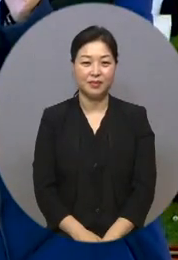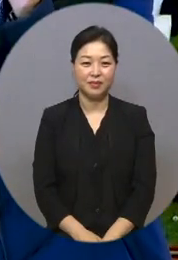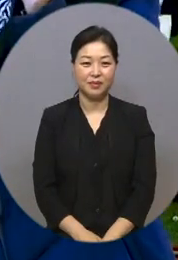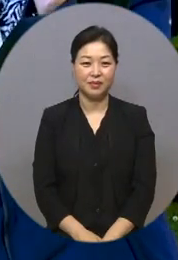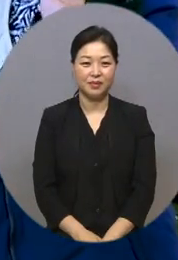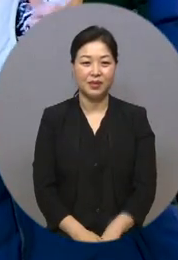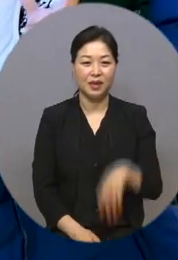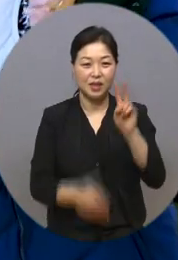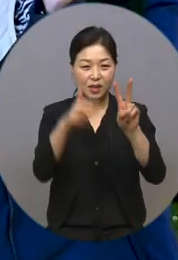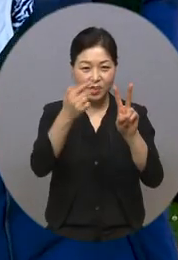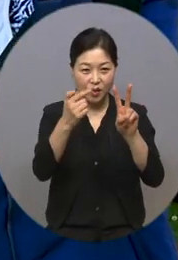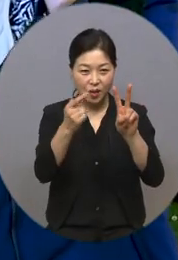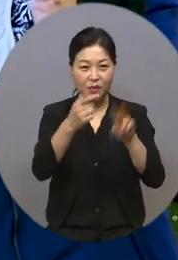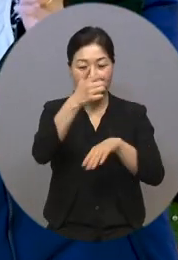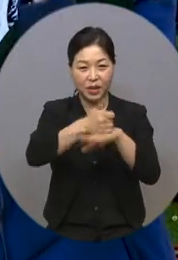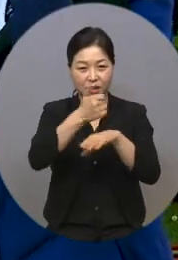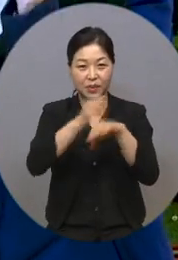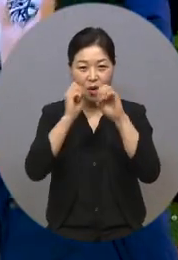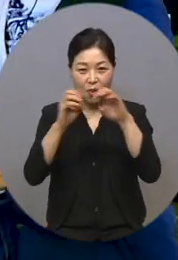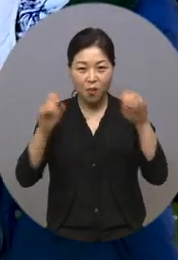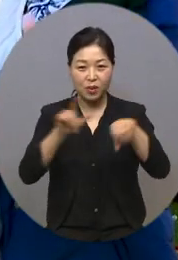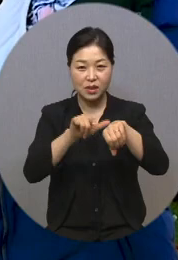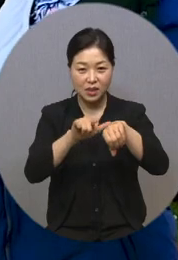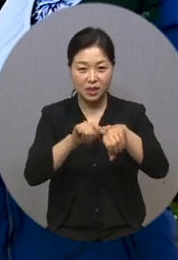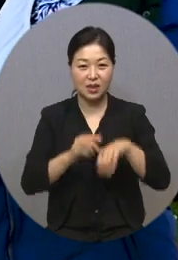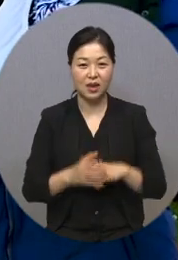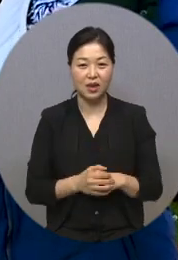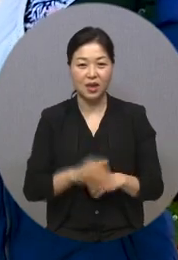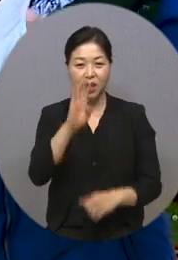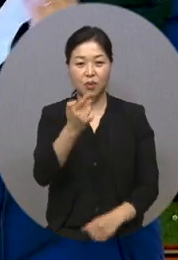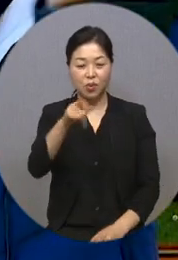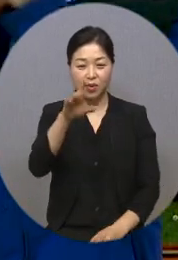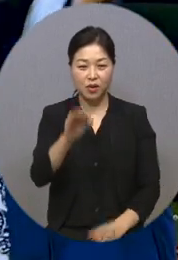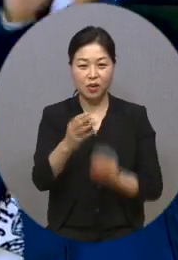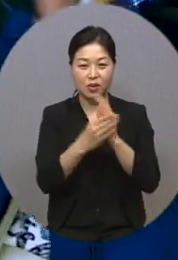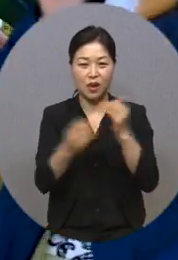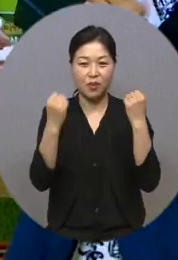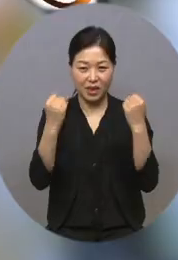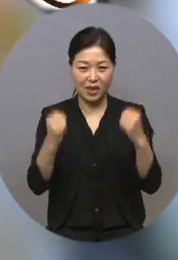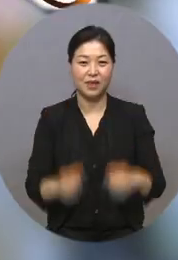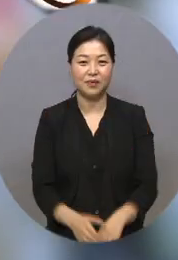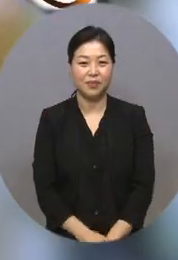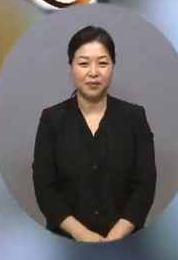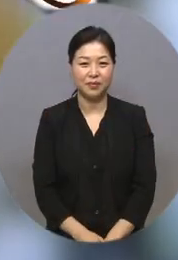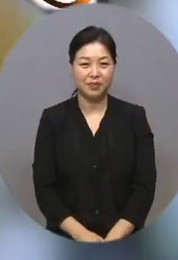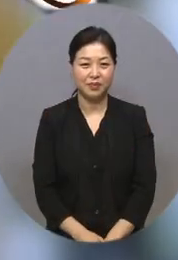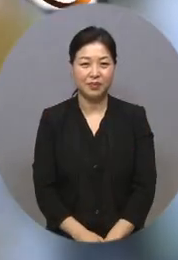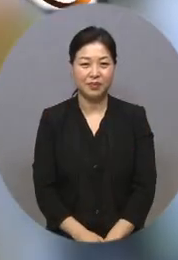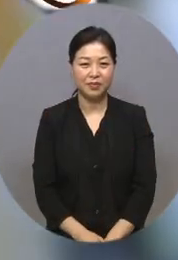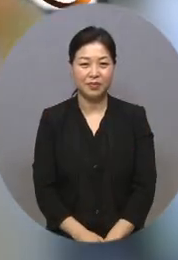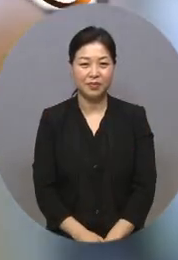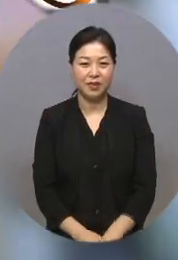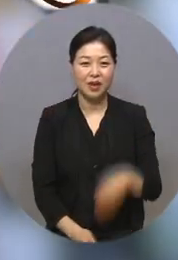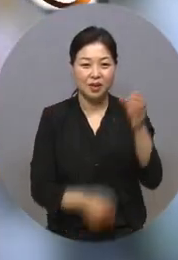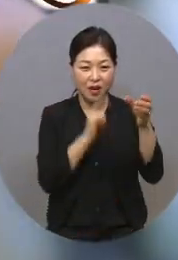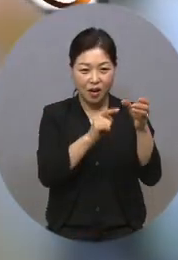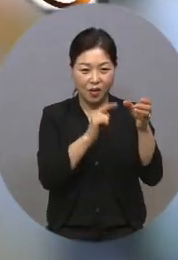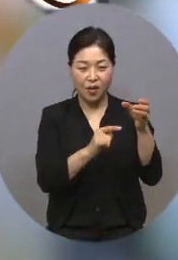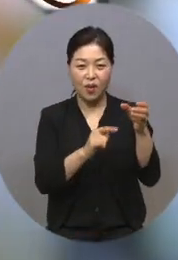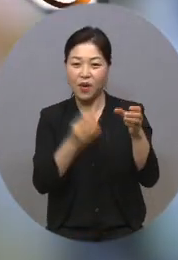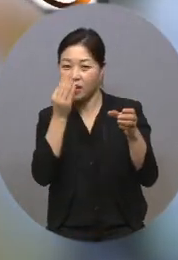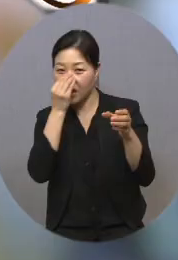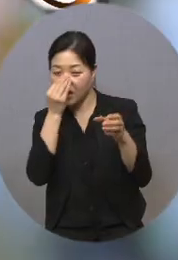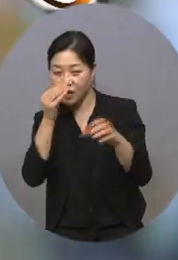네. 라스트 홍보 시간 시작! 보성차 화이팅! 화이팅! 화이팅! 이 원에 가고 그 다음에 딸기 농사 지은